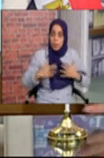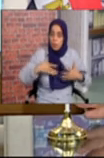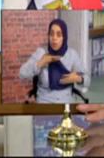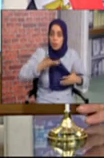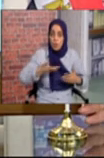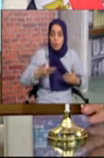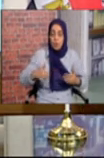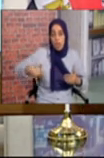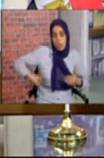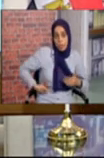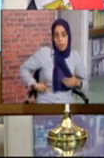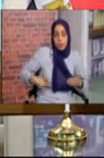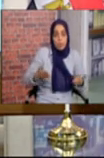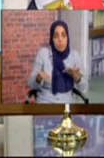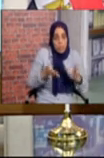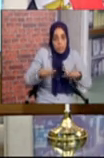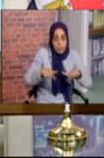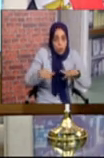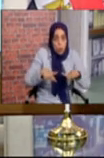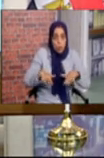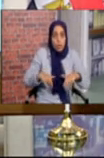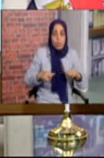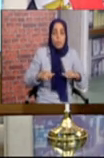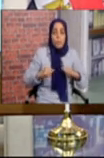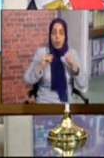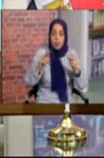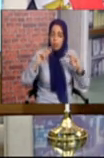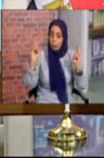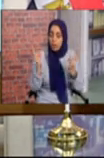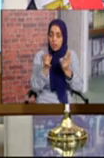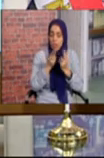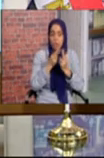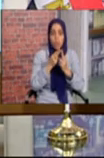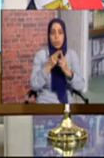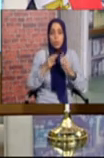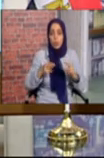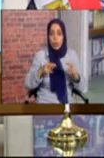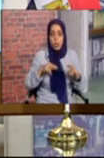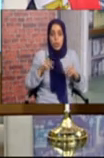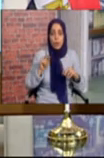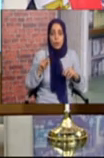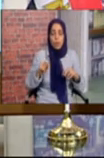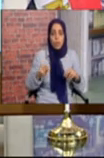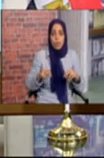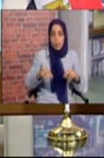اليمن ما استقرتش برضو على عدم تفاهم، بعض الدول حضرتك فيها برضو الشيعة